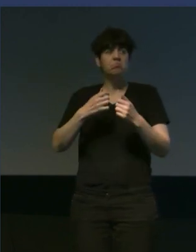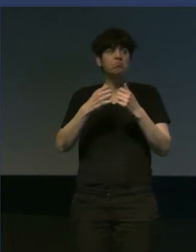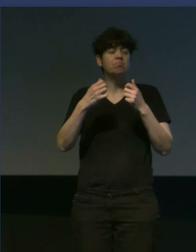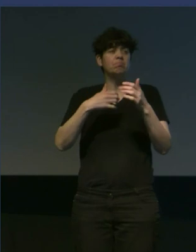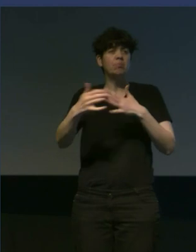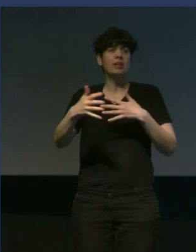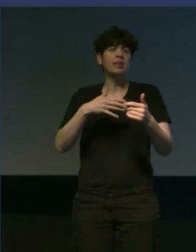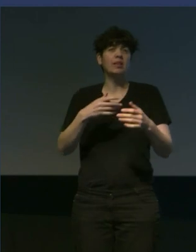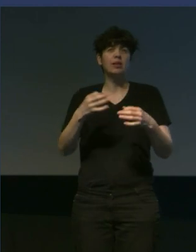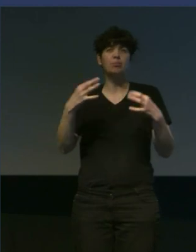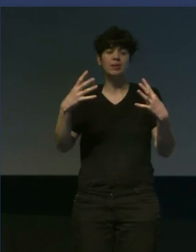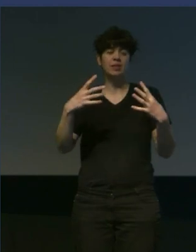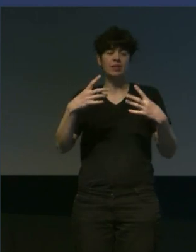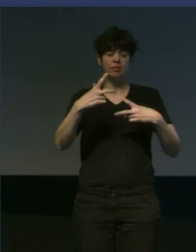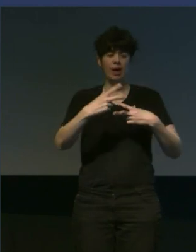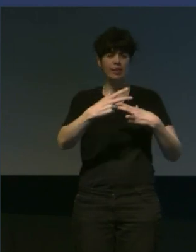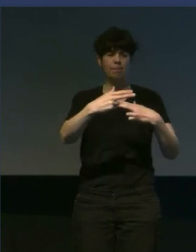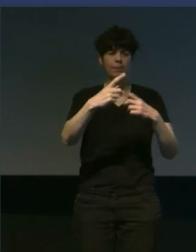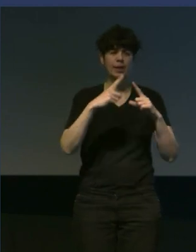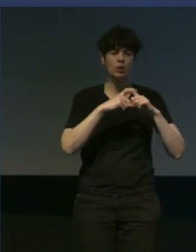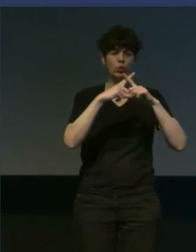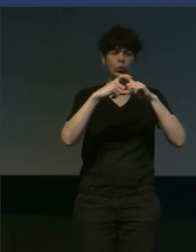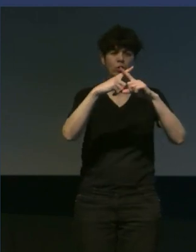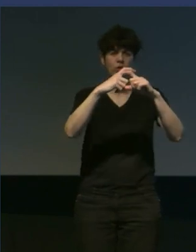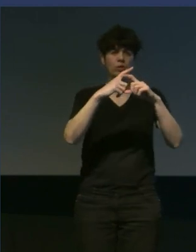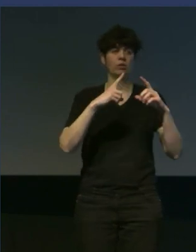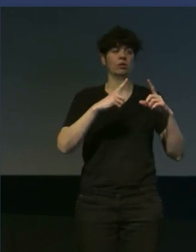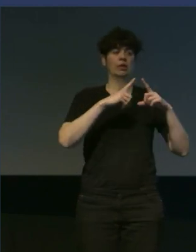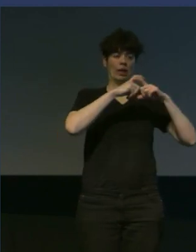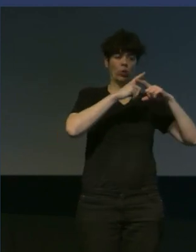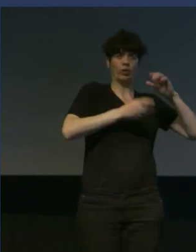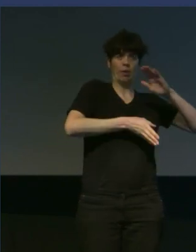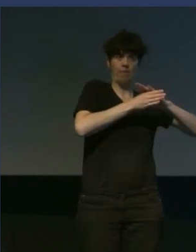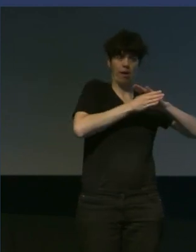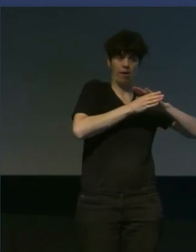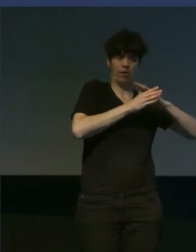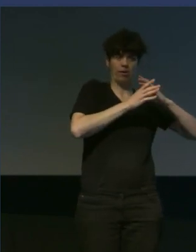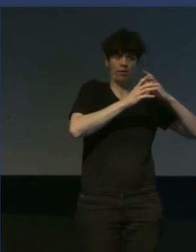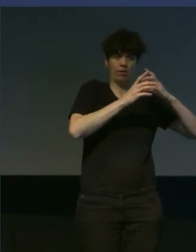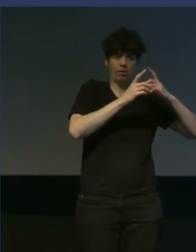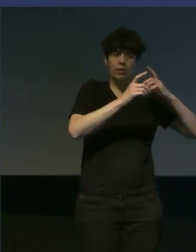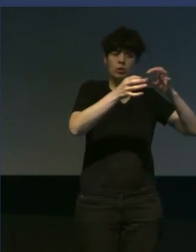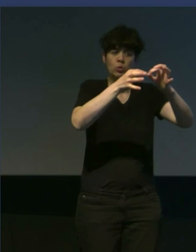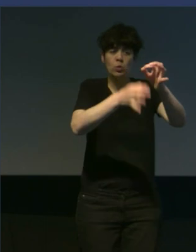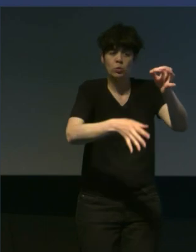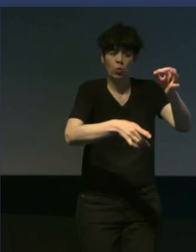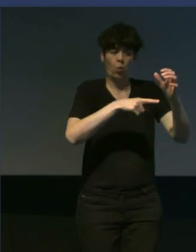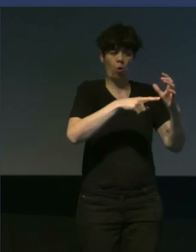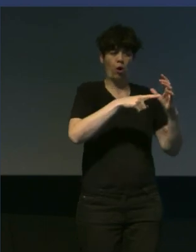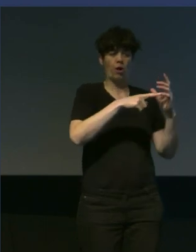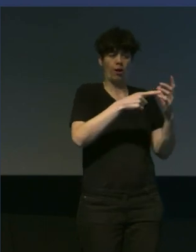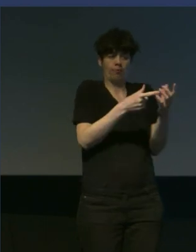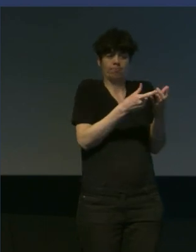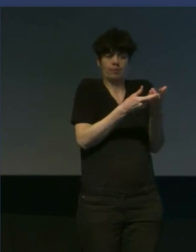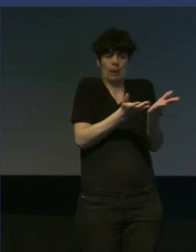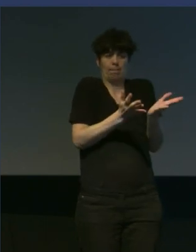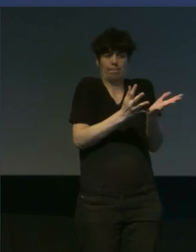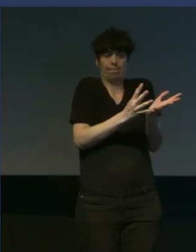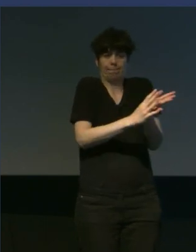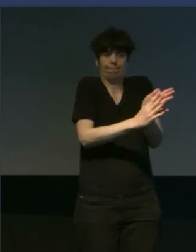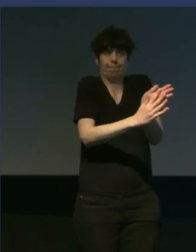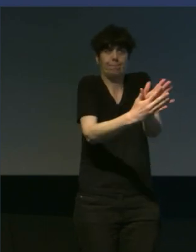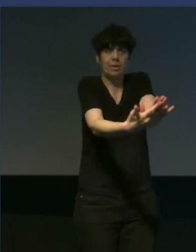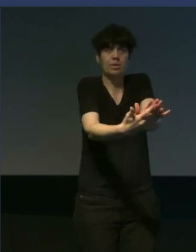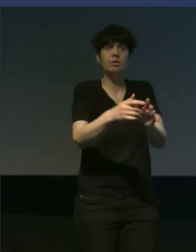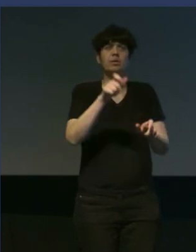qui simplifie les étapes de calcul entre le calcul initial et la solution. C'est-à-dire que les mathématiciens, ils vont